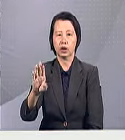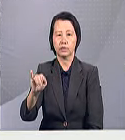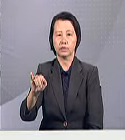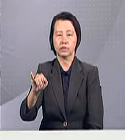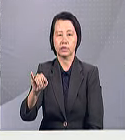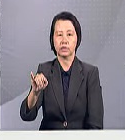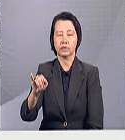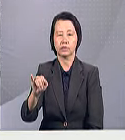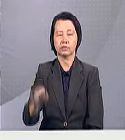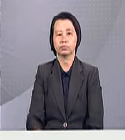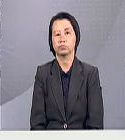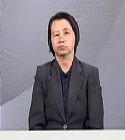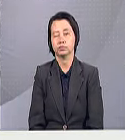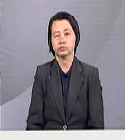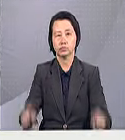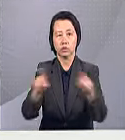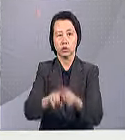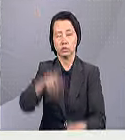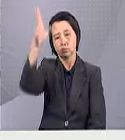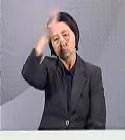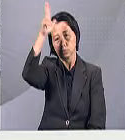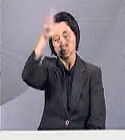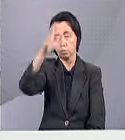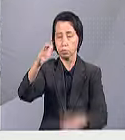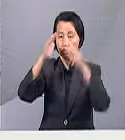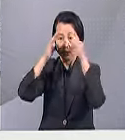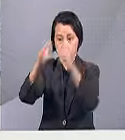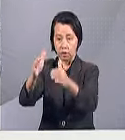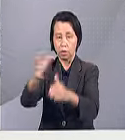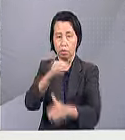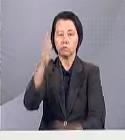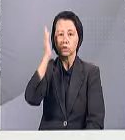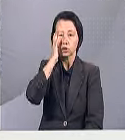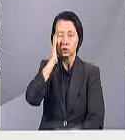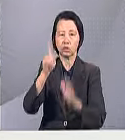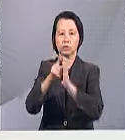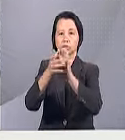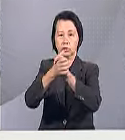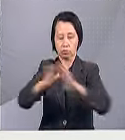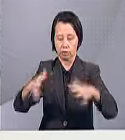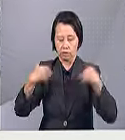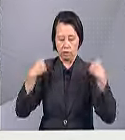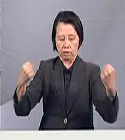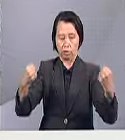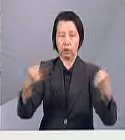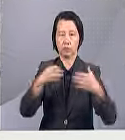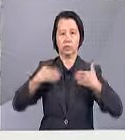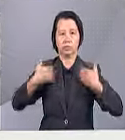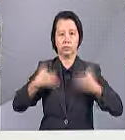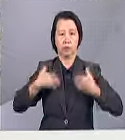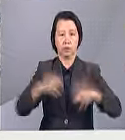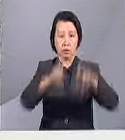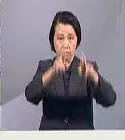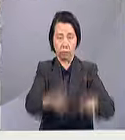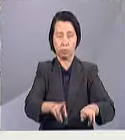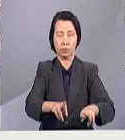wasallam. Sebagai kerajaan yang prihatin dan mengambil berat keselamatan, kesihatan dan kesejahteraan